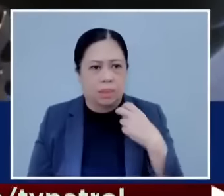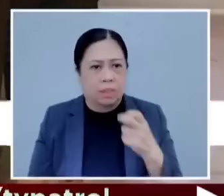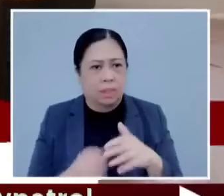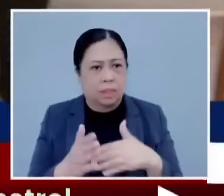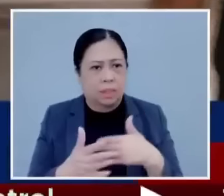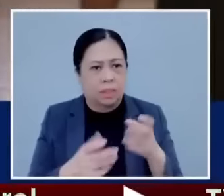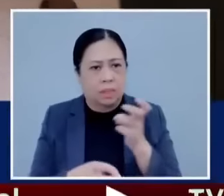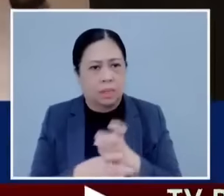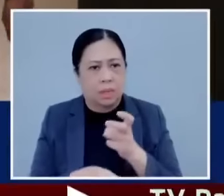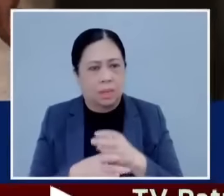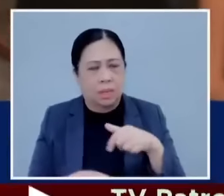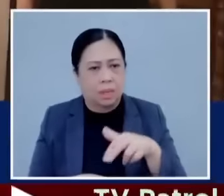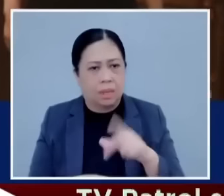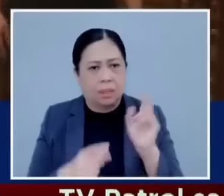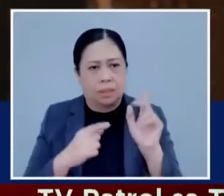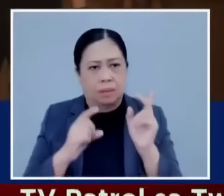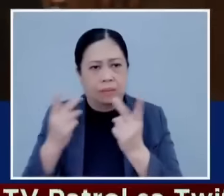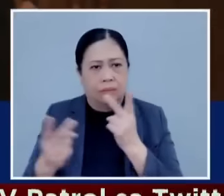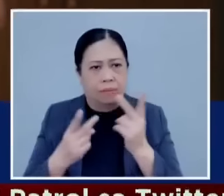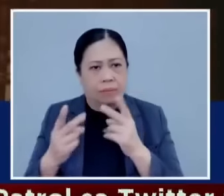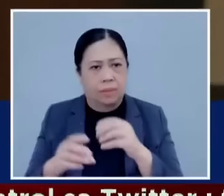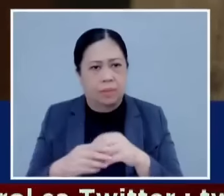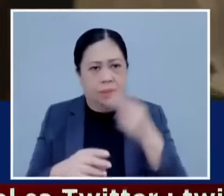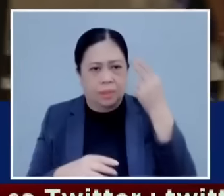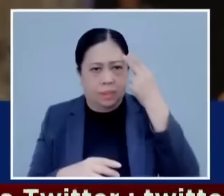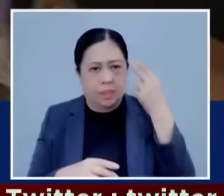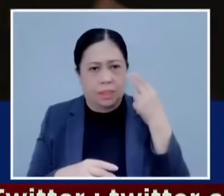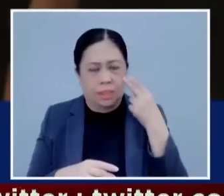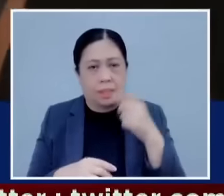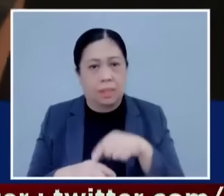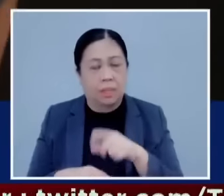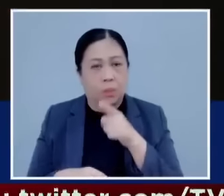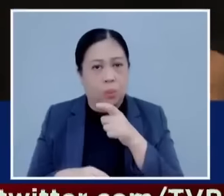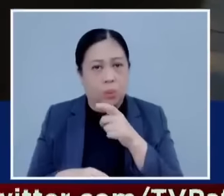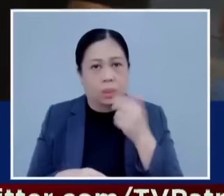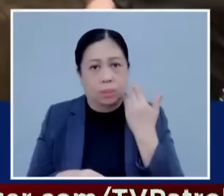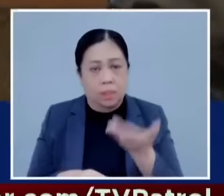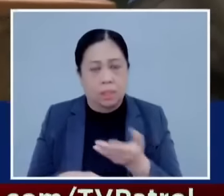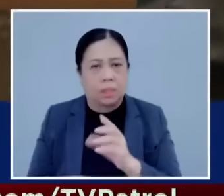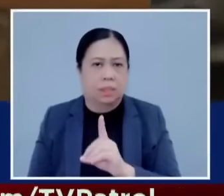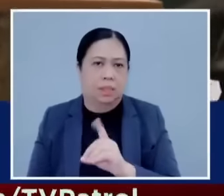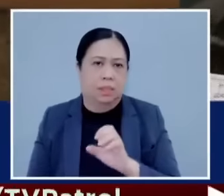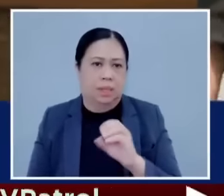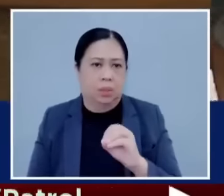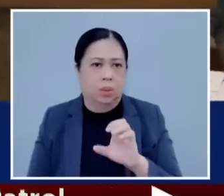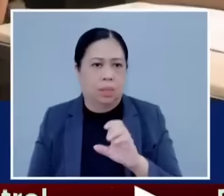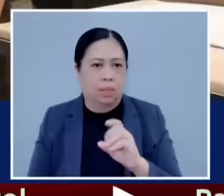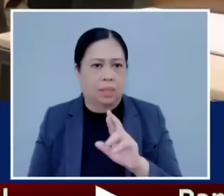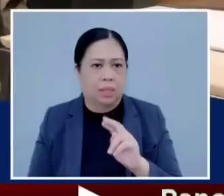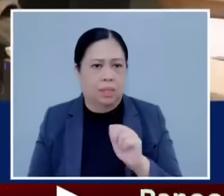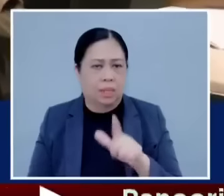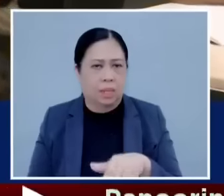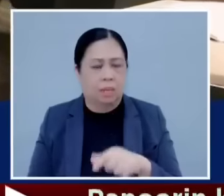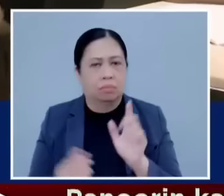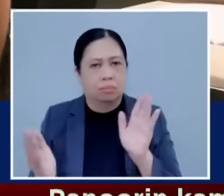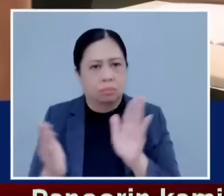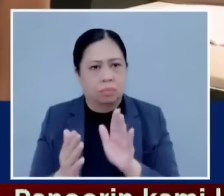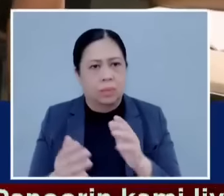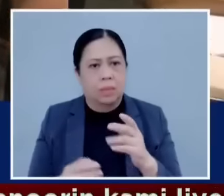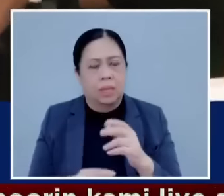maglakad, dumalaw si Sharon sa burol ng head ng Dreamscape Entertainment na si Deo Edrenal. Sinalubong siya ng mga kapamilya staff